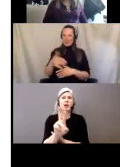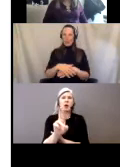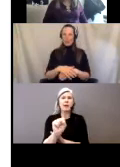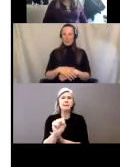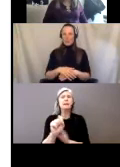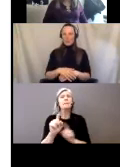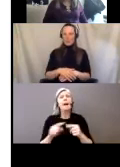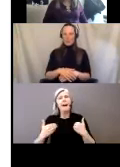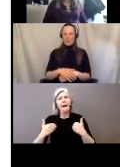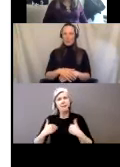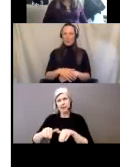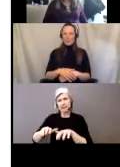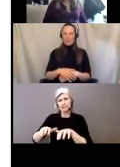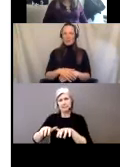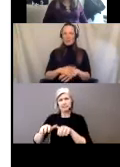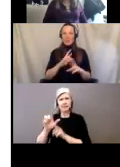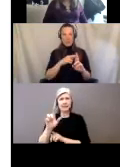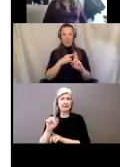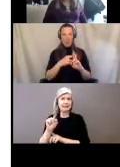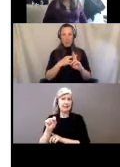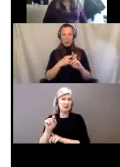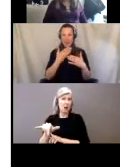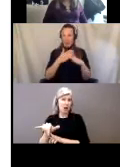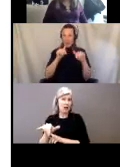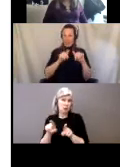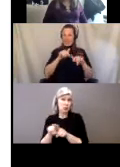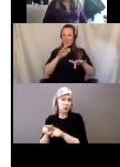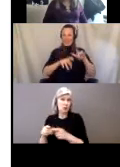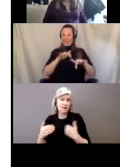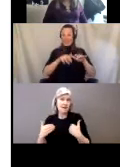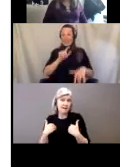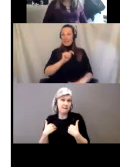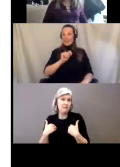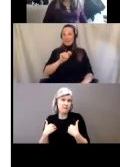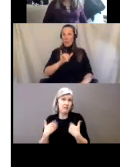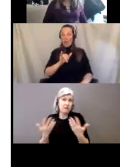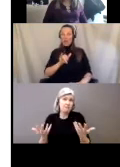On a aussi le système de texte TTI,